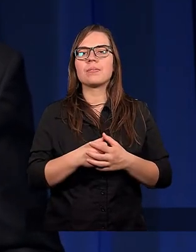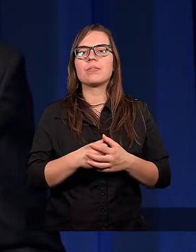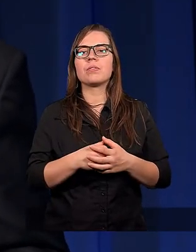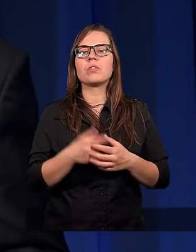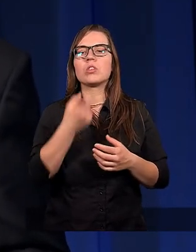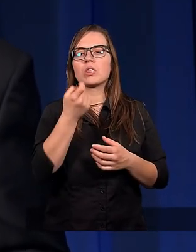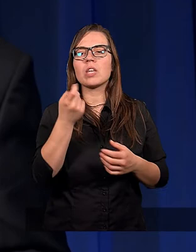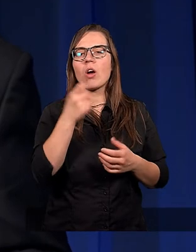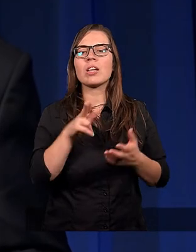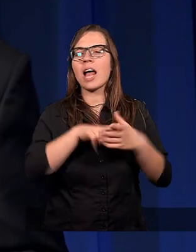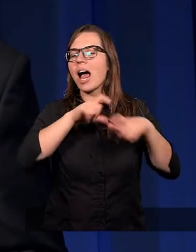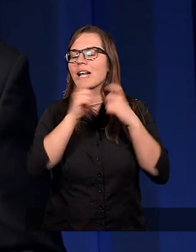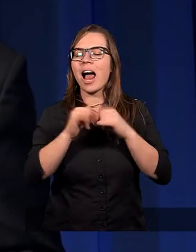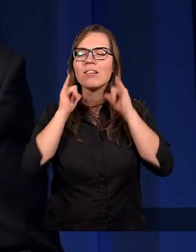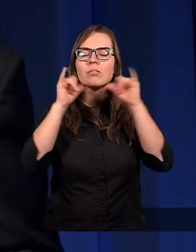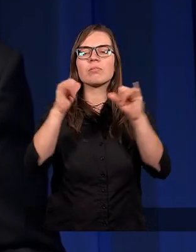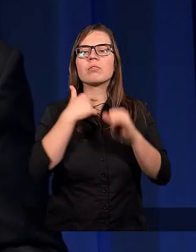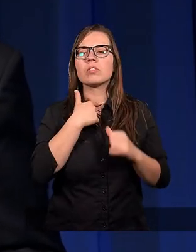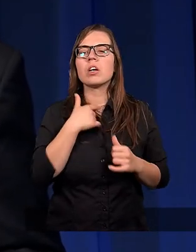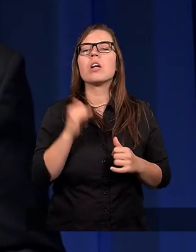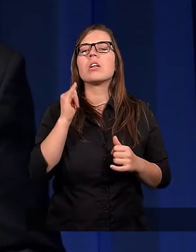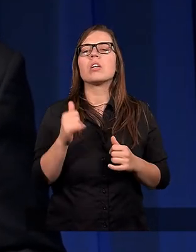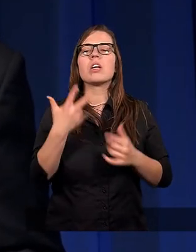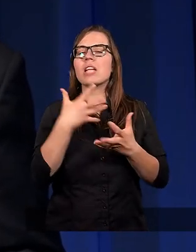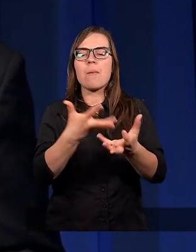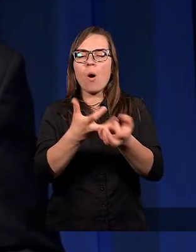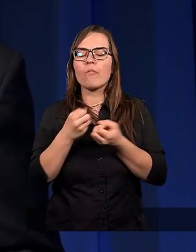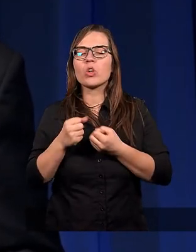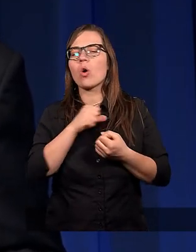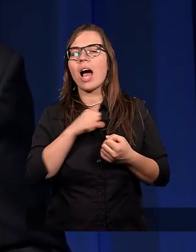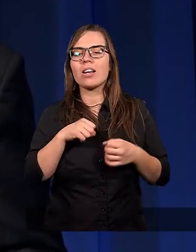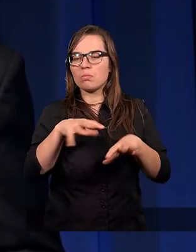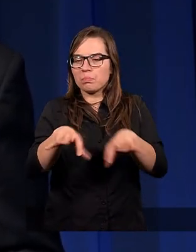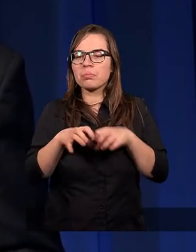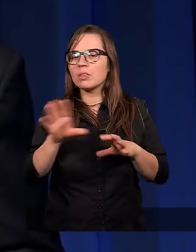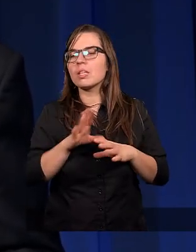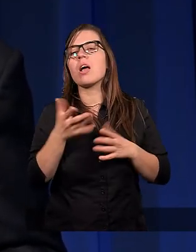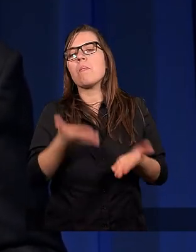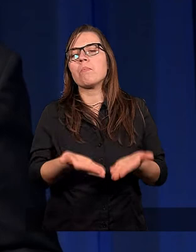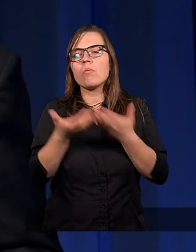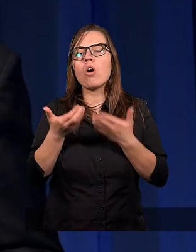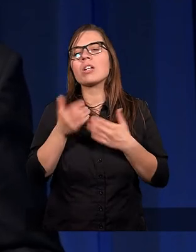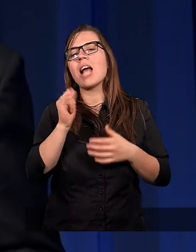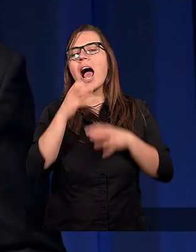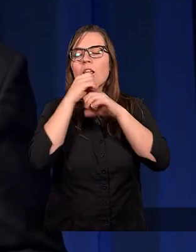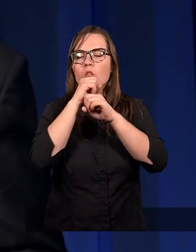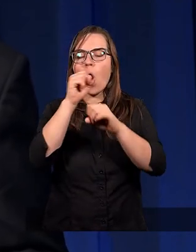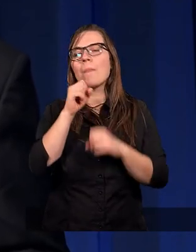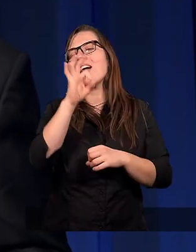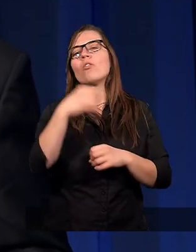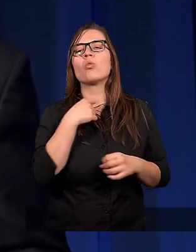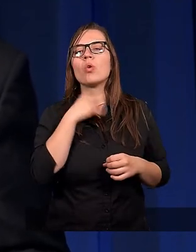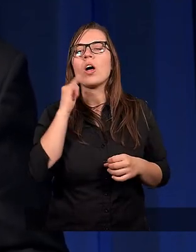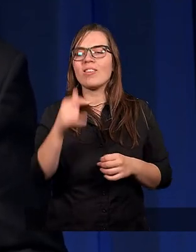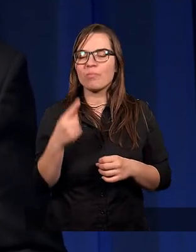Wołaj na całe gardło i nie powściągaj się. Podnieś jak trąba swój głos